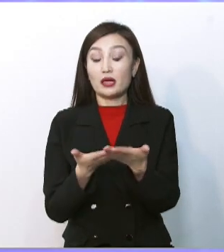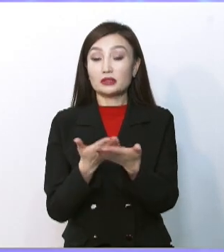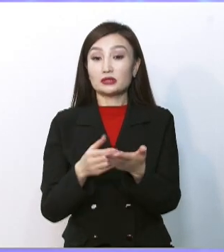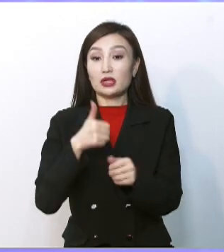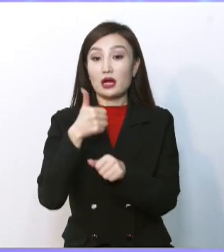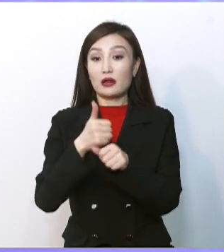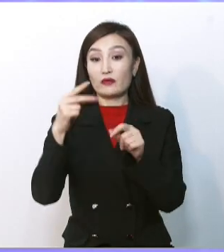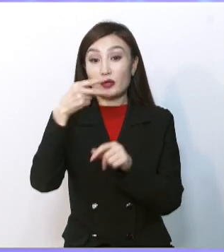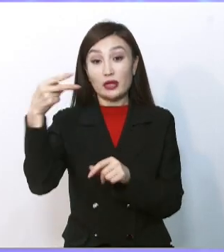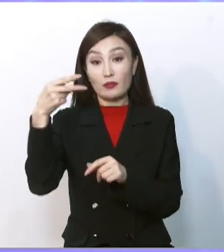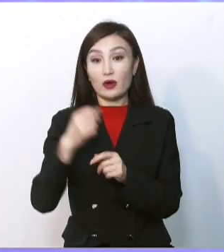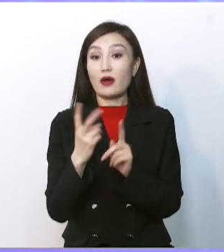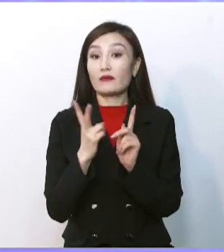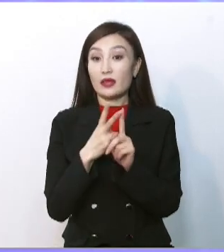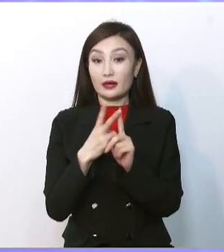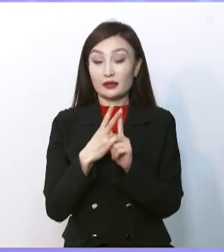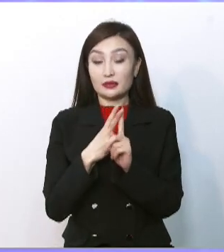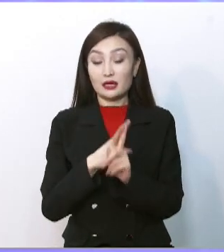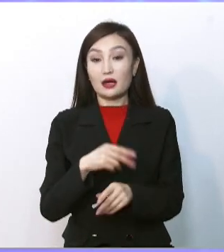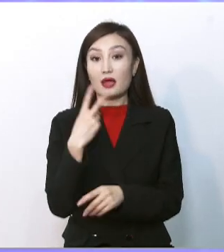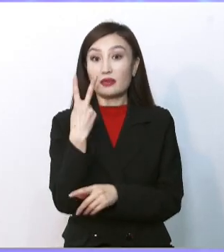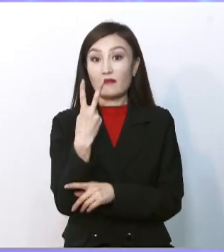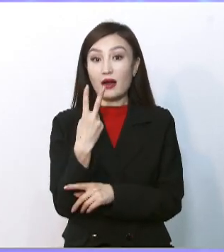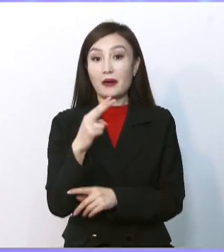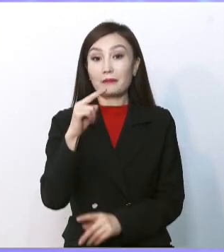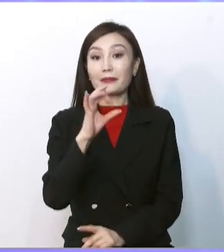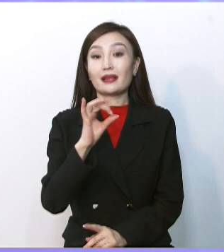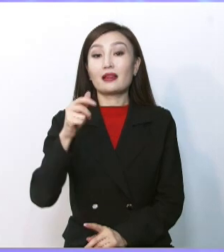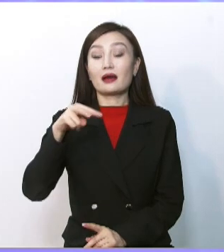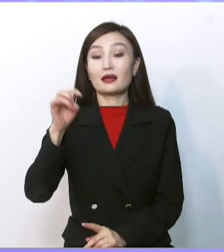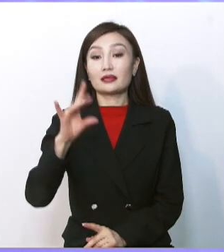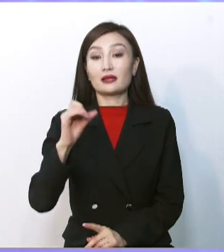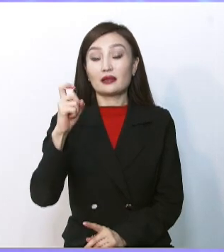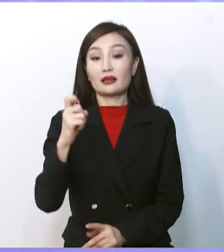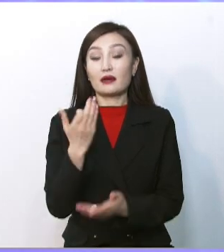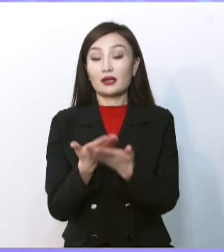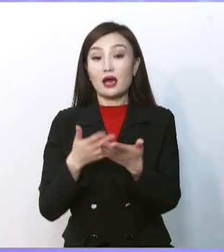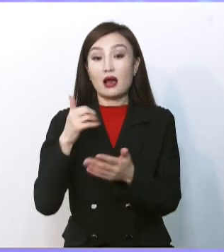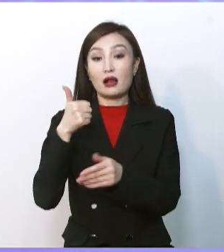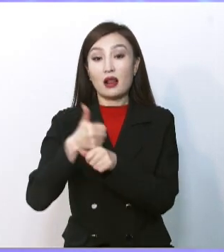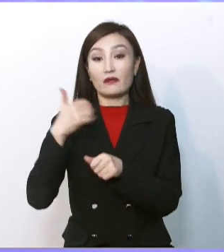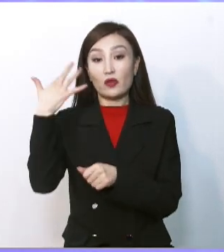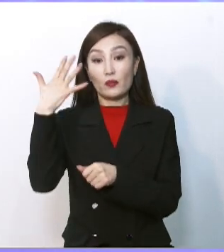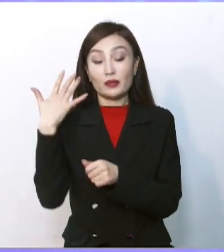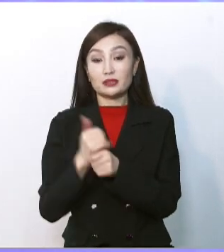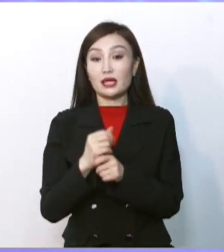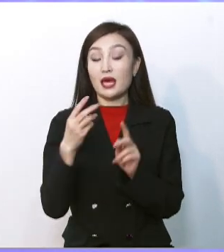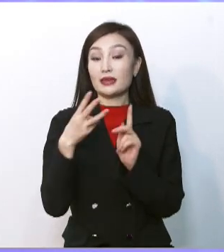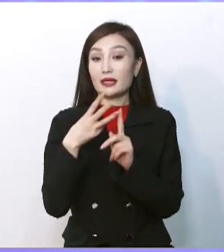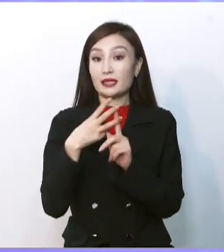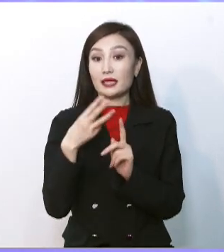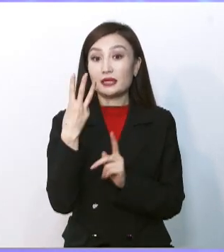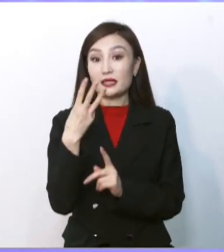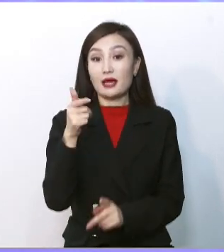тему синквейна. Вторая строка – два прилагательных, выражающих главную мысль. Третья строка –